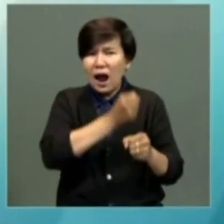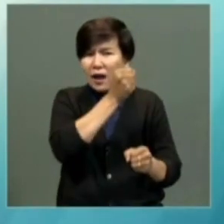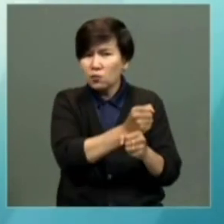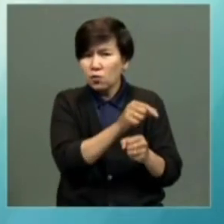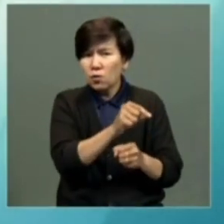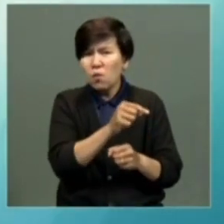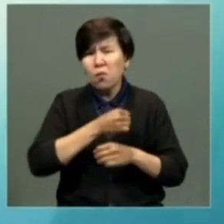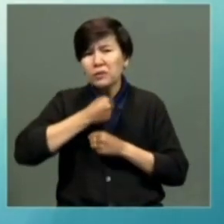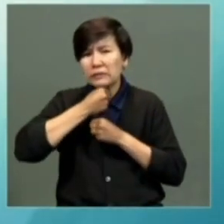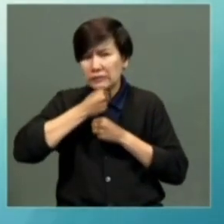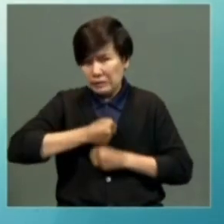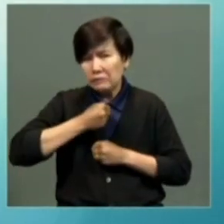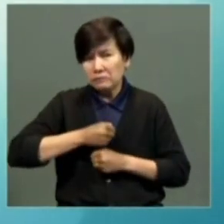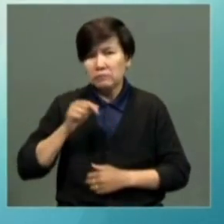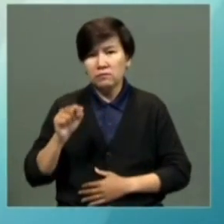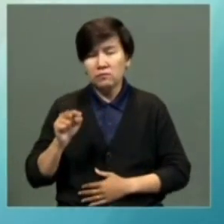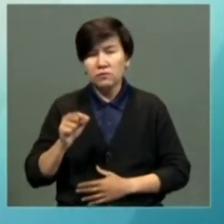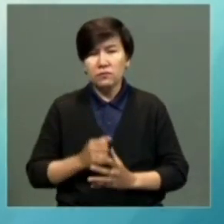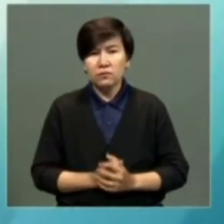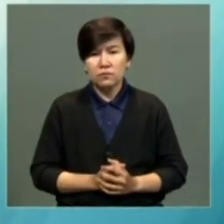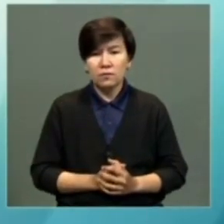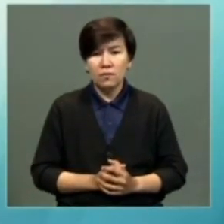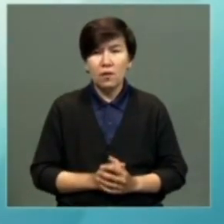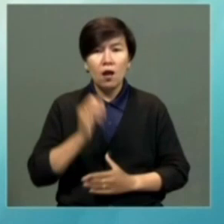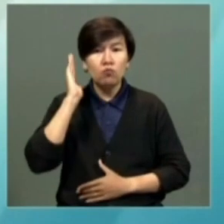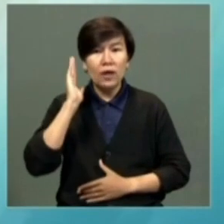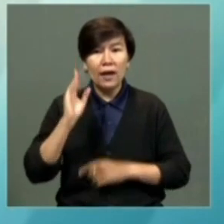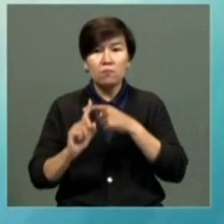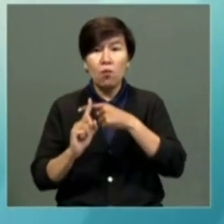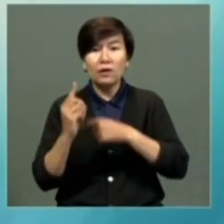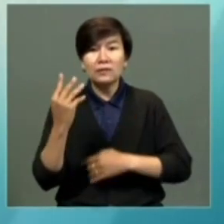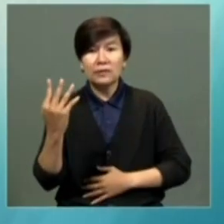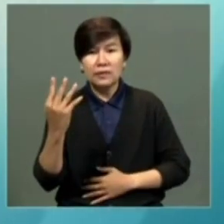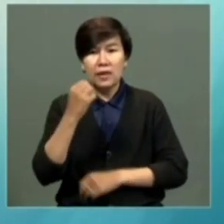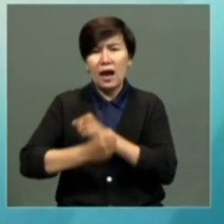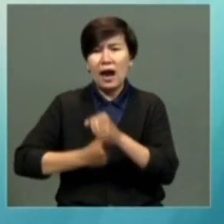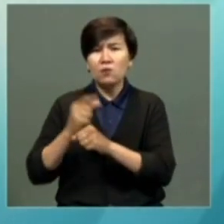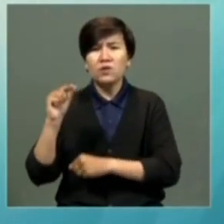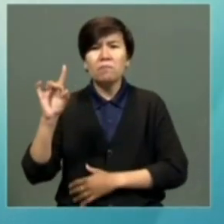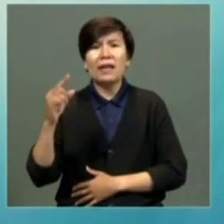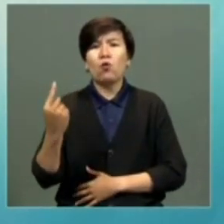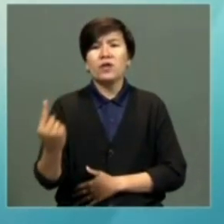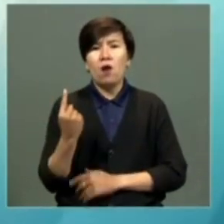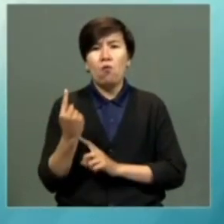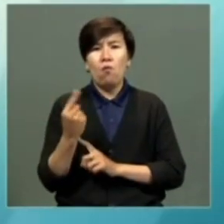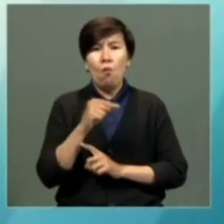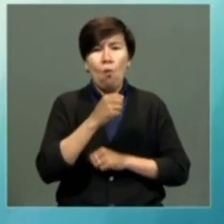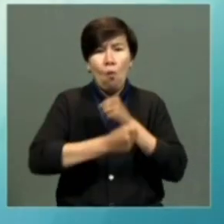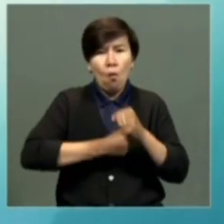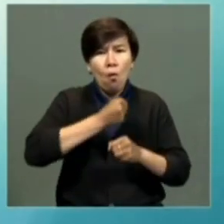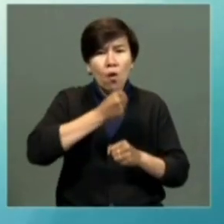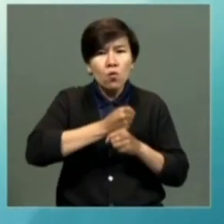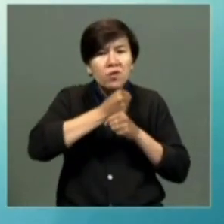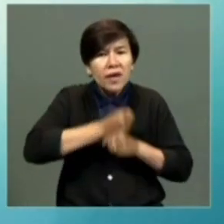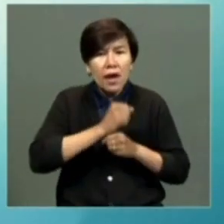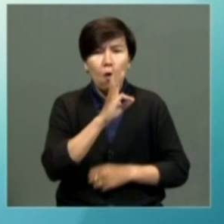างมากนะครับ28ของผู้ชาย4ราย28ปี1คนเองนอกนั้น60 60 70